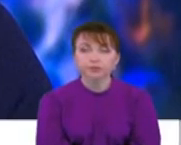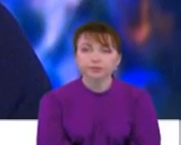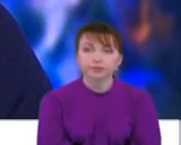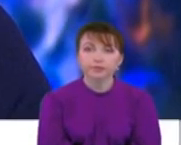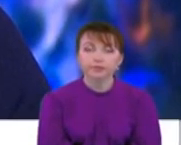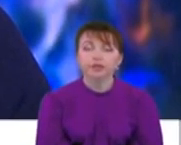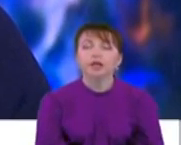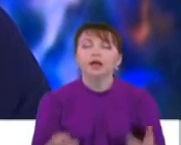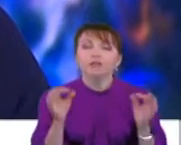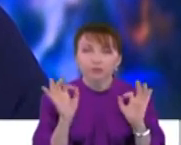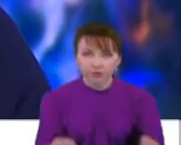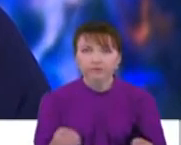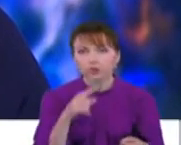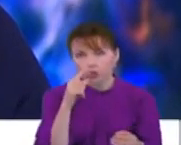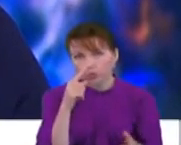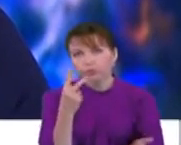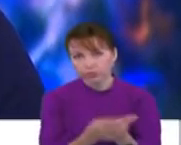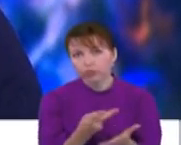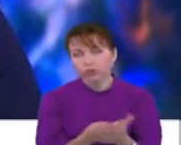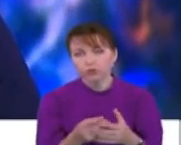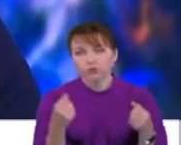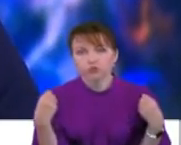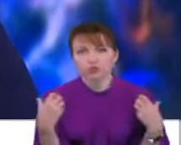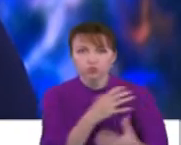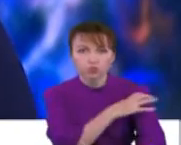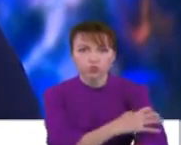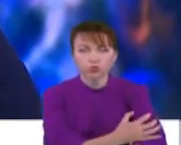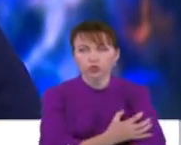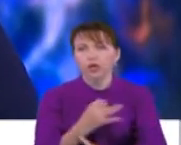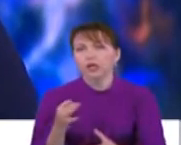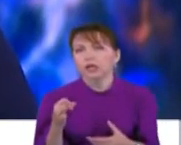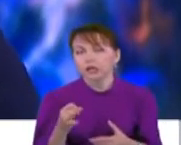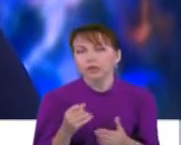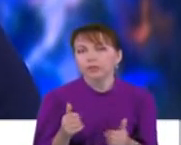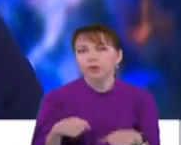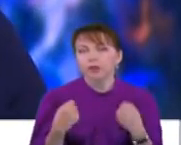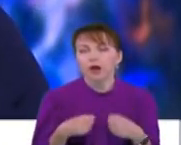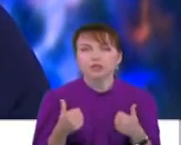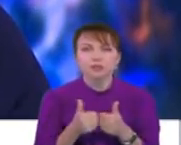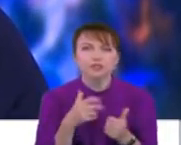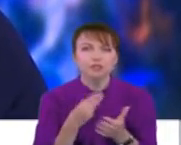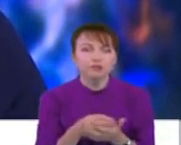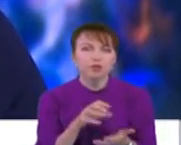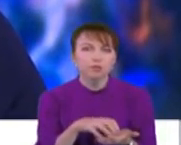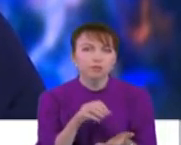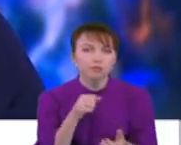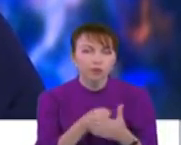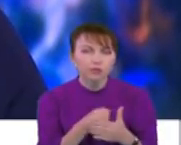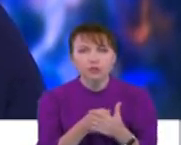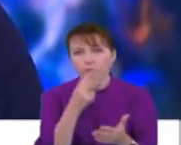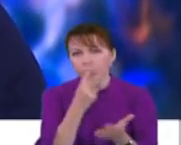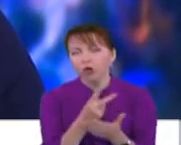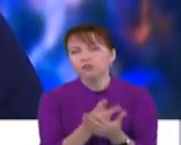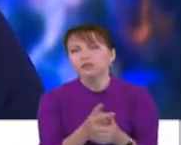ви праві абсолютно, що демонструє мускули і намагається там біля своїх кордонів, біля своїх баз забезпечення тилових структур показувати,